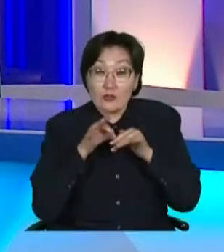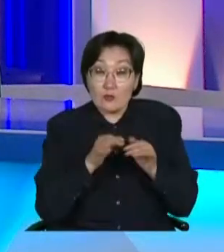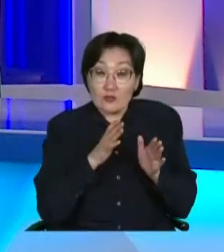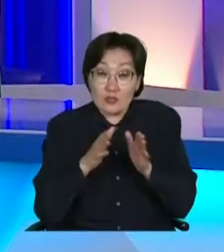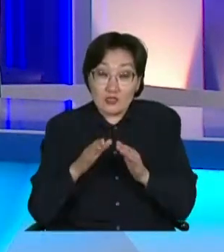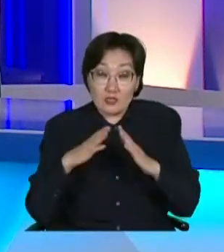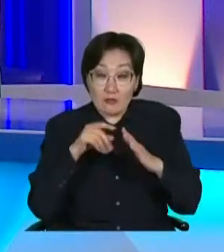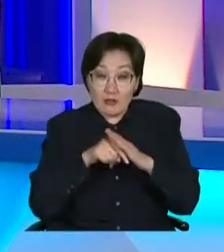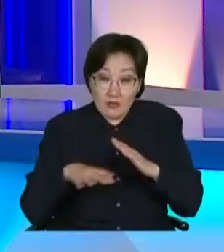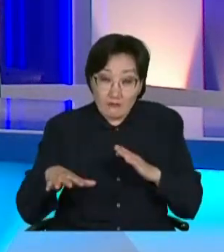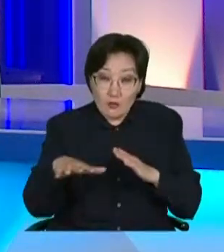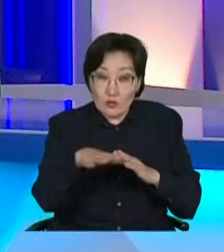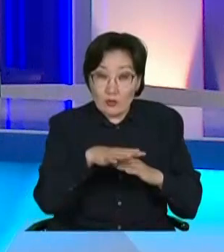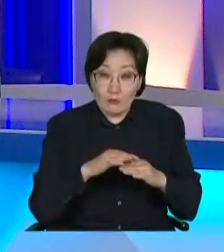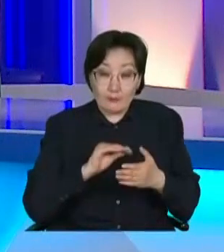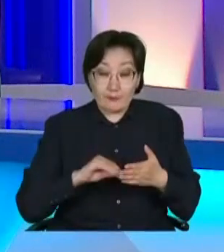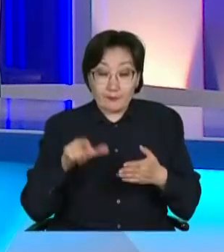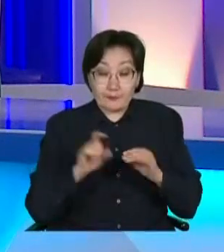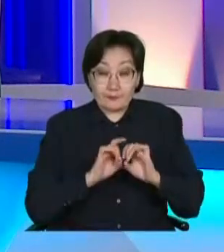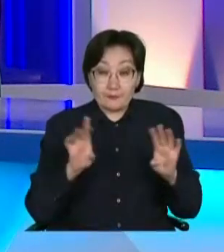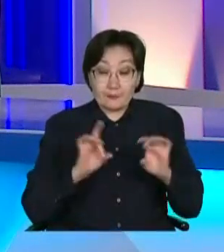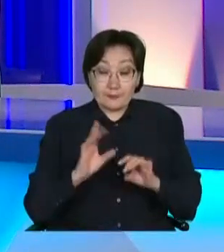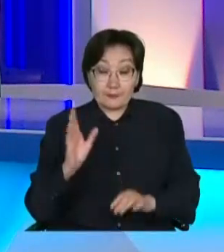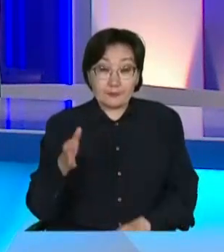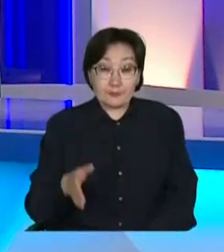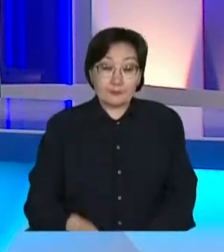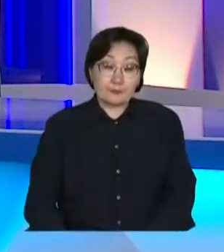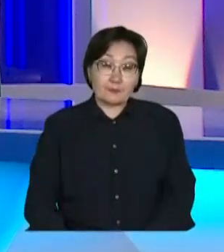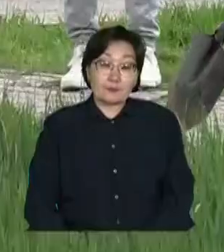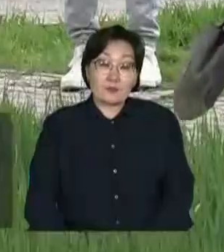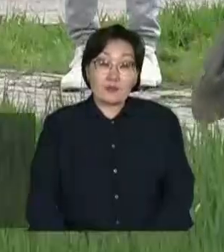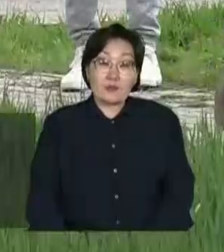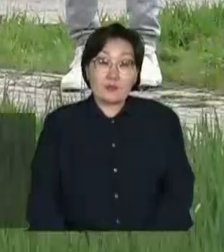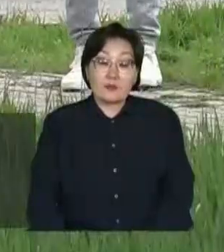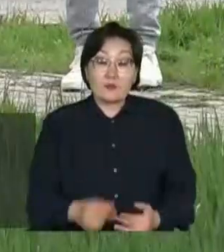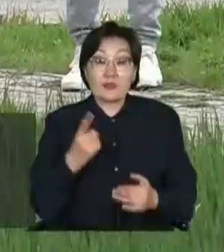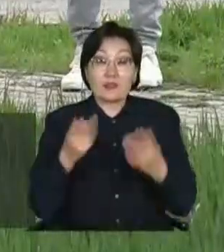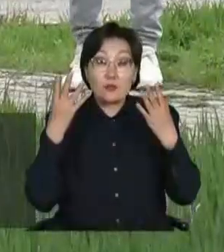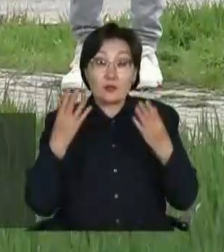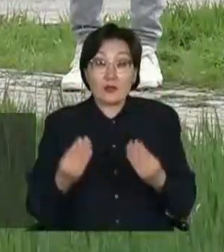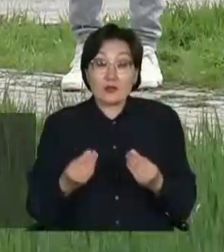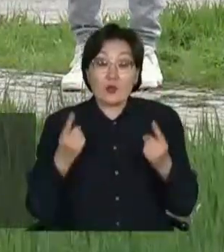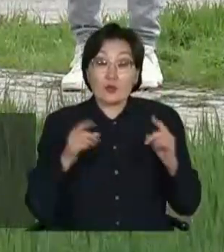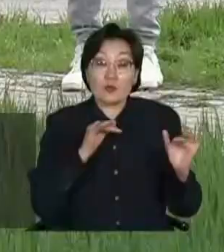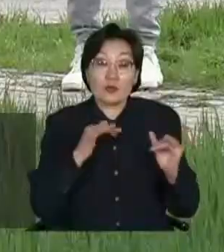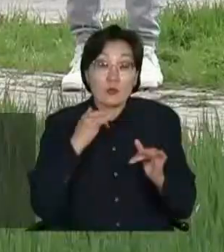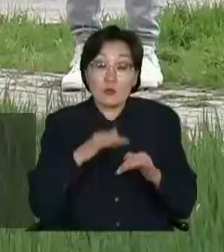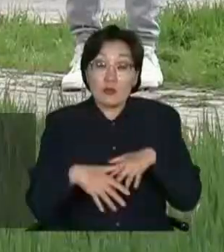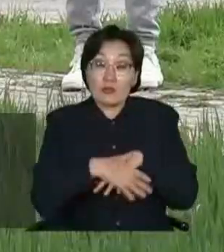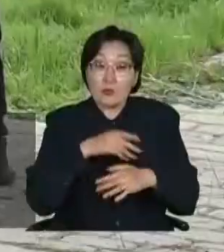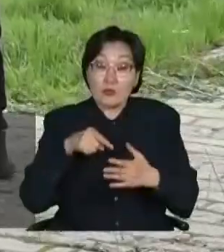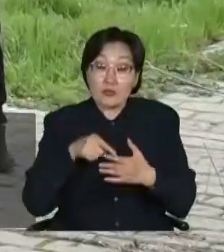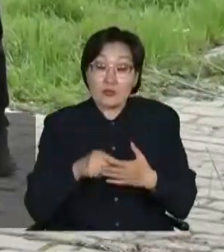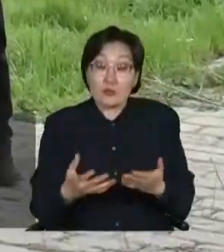порядок дворовые участки. Аида Имнали расскажет подробнее. С первых дней масштабной кампании многие жители